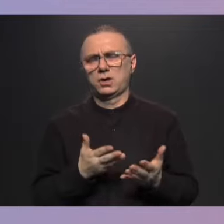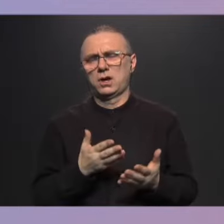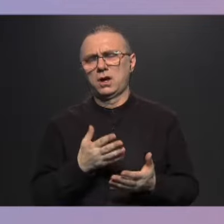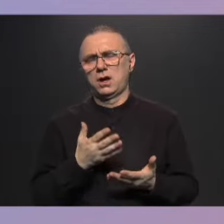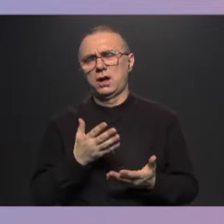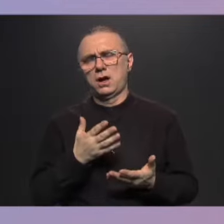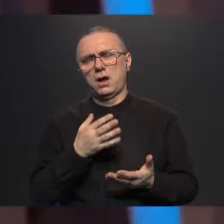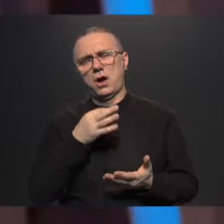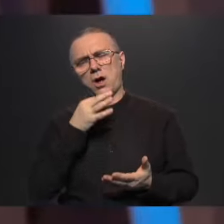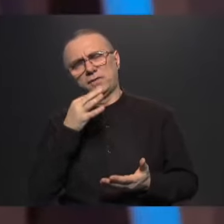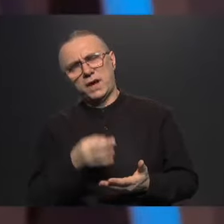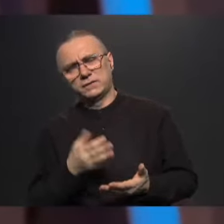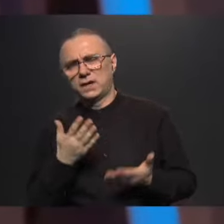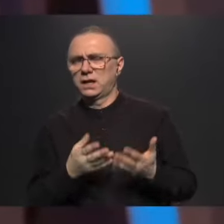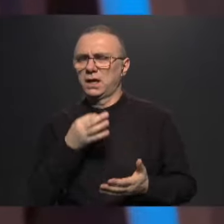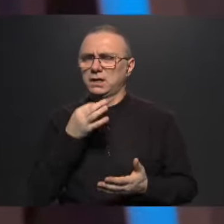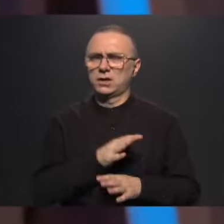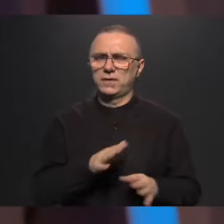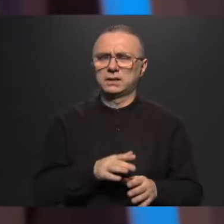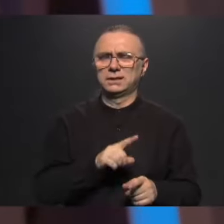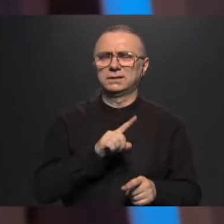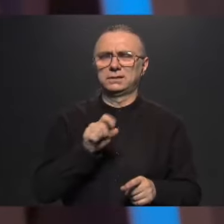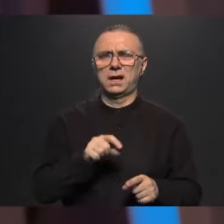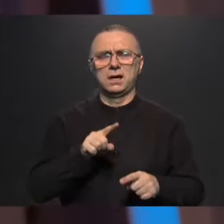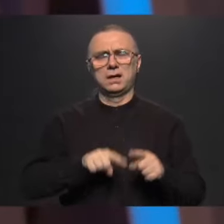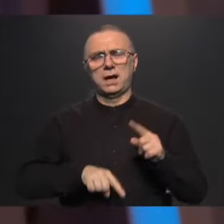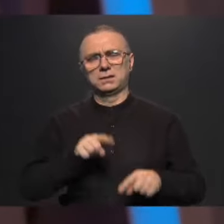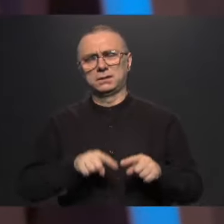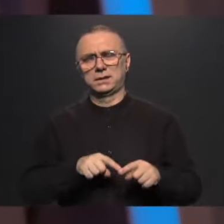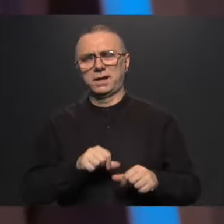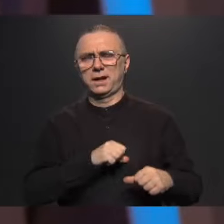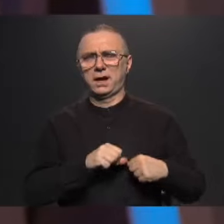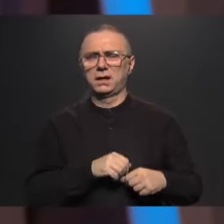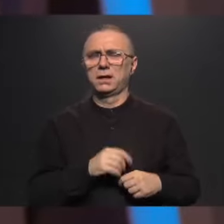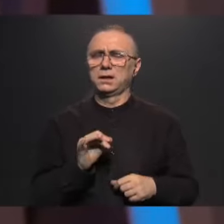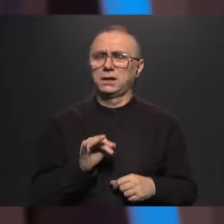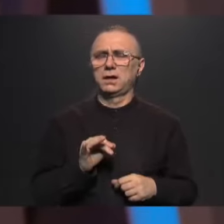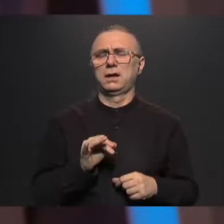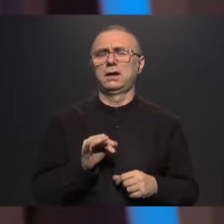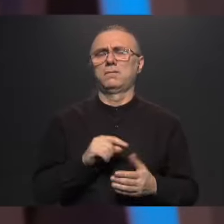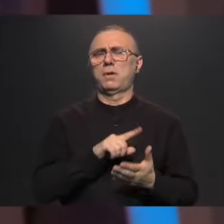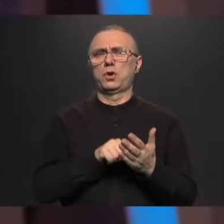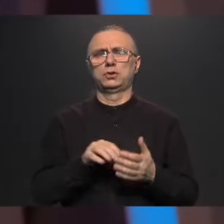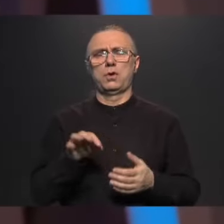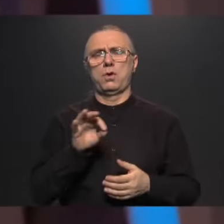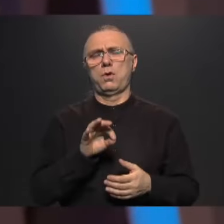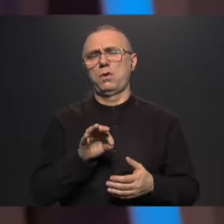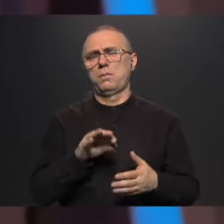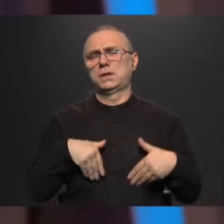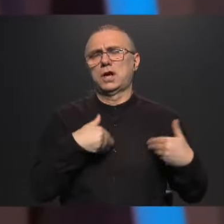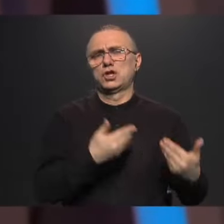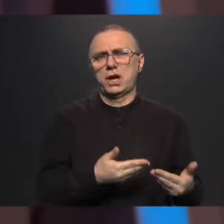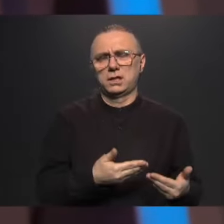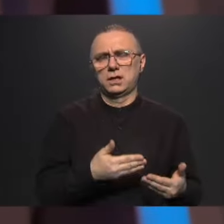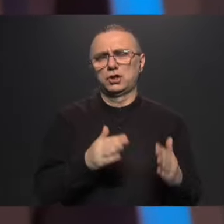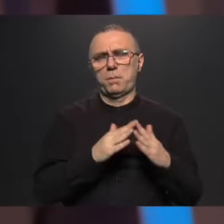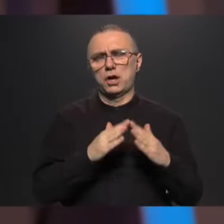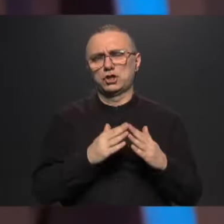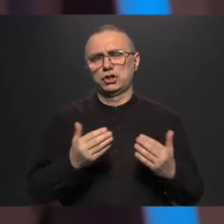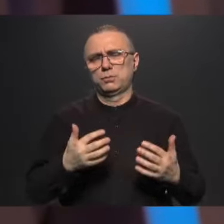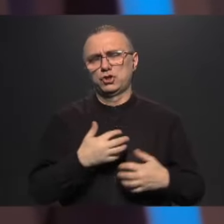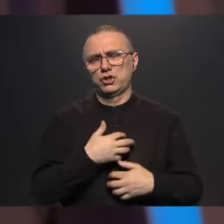за родительский грех. И, конечно, наше отношение к домашним животным, которые иногда лучше даже, чем к людям.